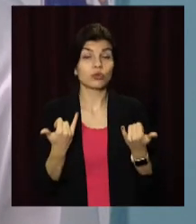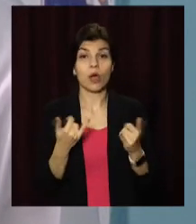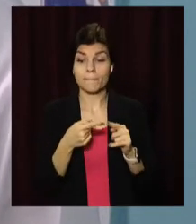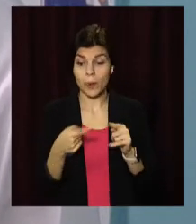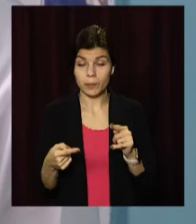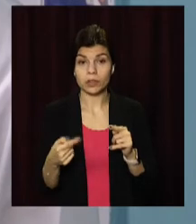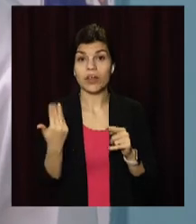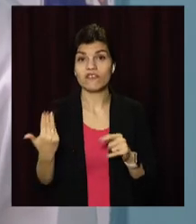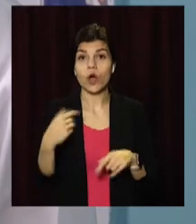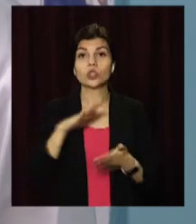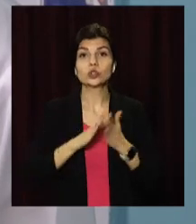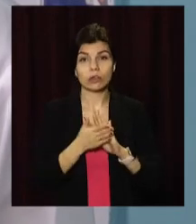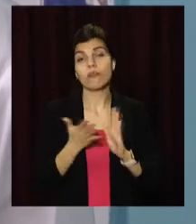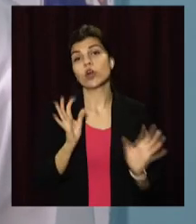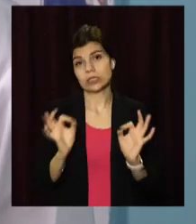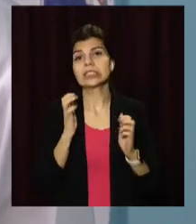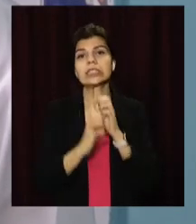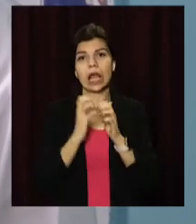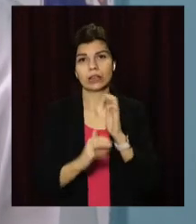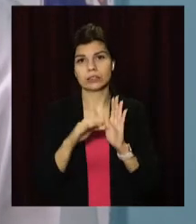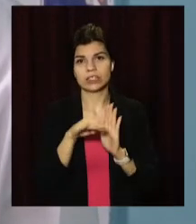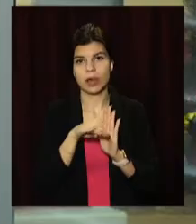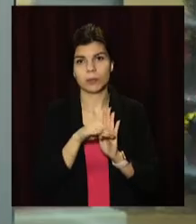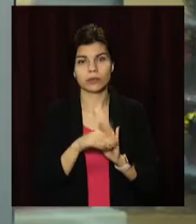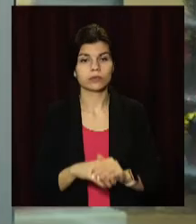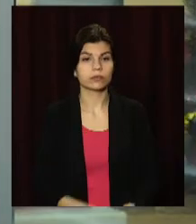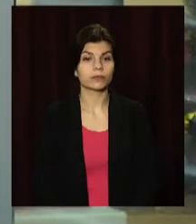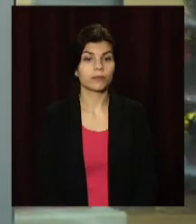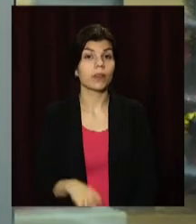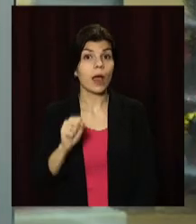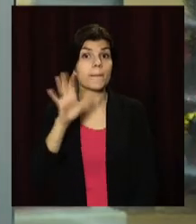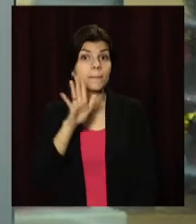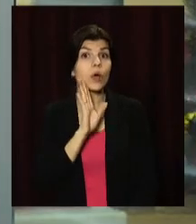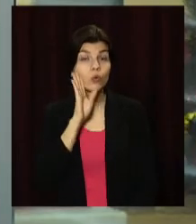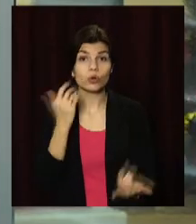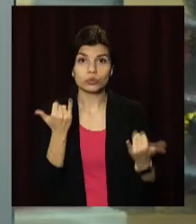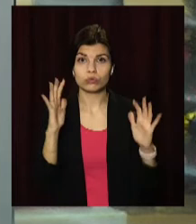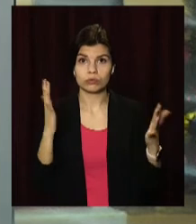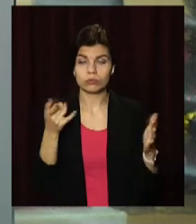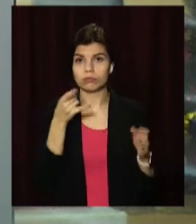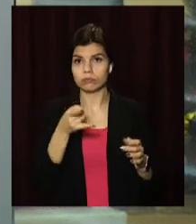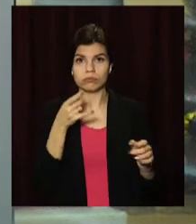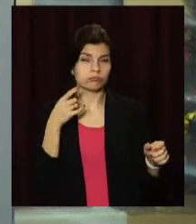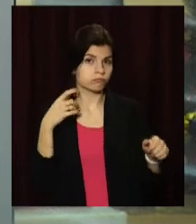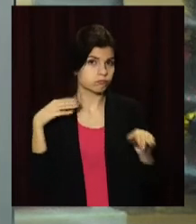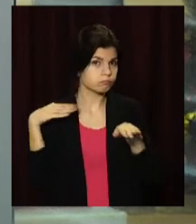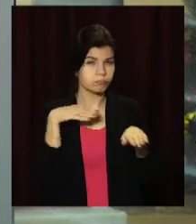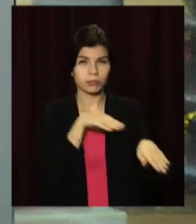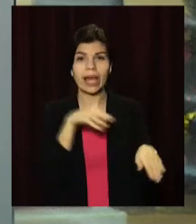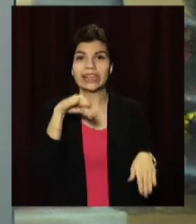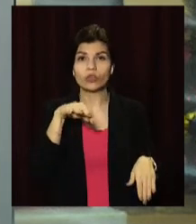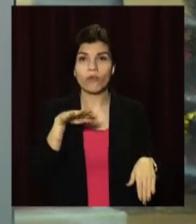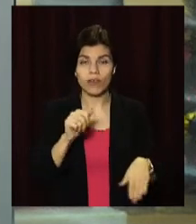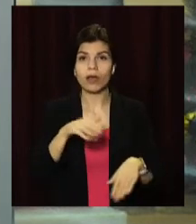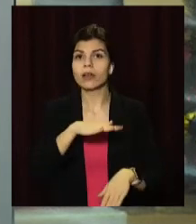На сегодняшний момент состояние его средней степени тяжести. А о 5 ранку сьогодні сталася автотроща на перетині вулиці